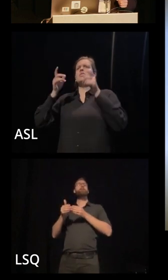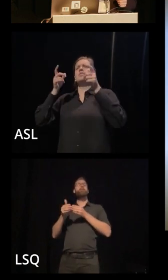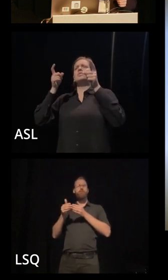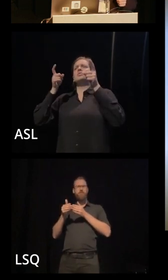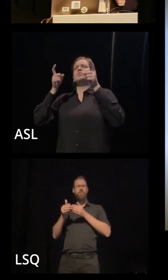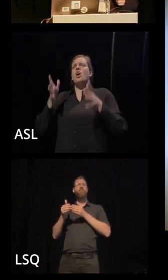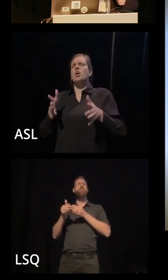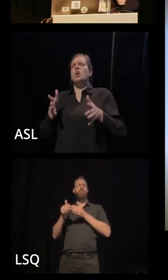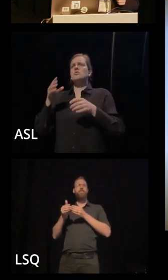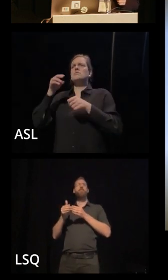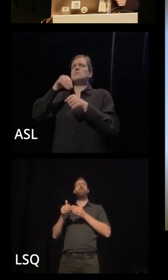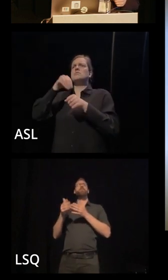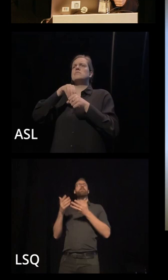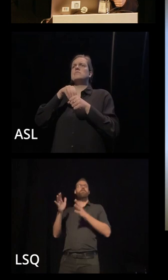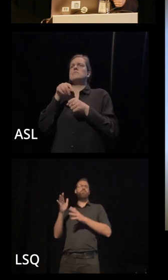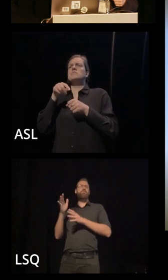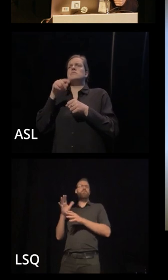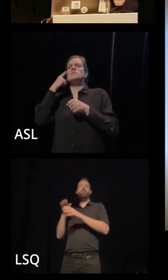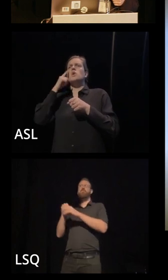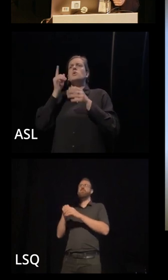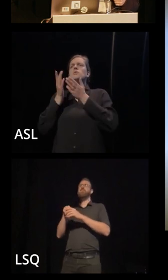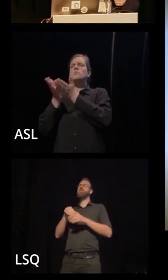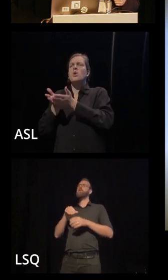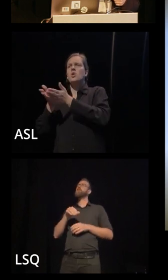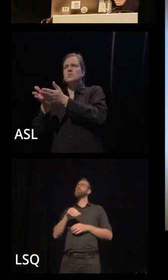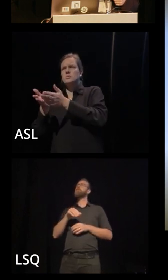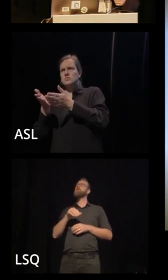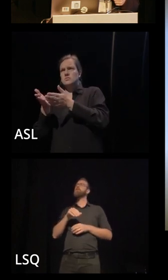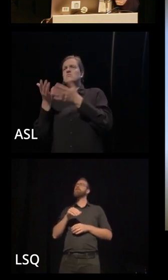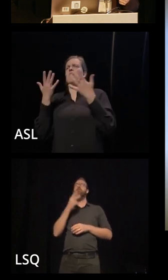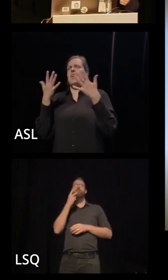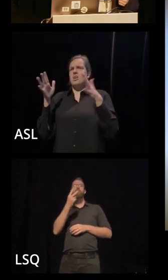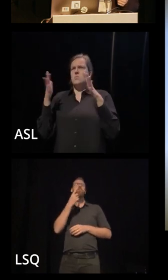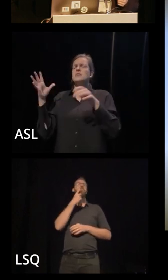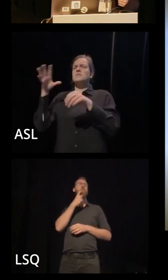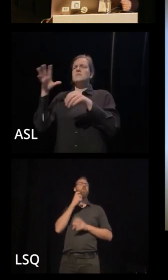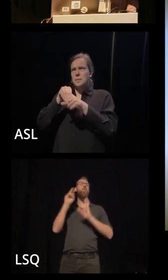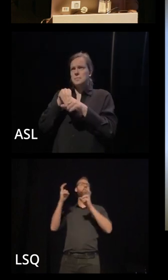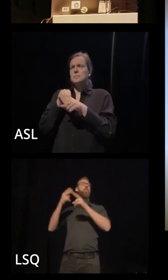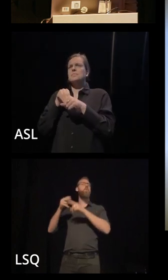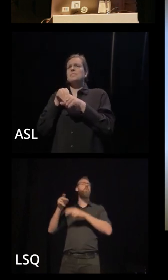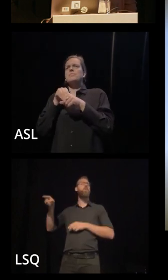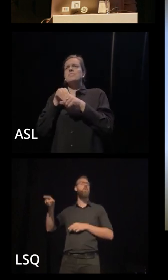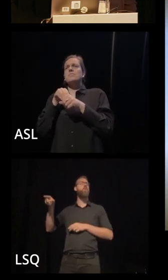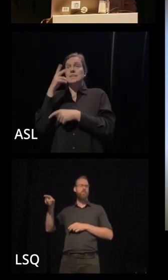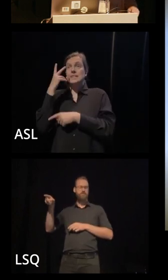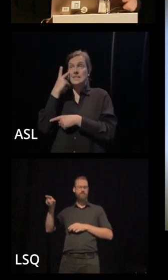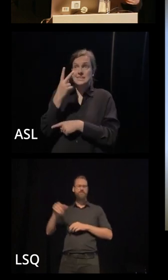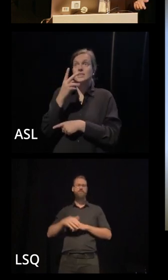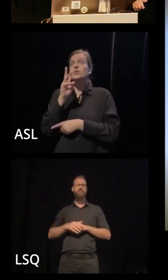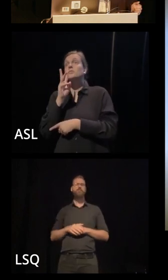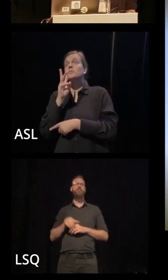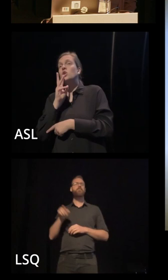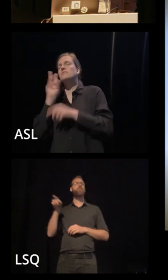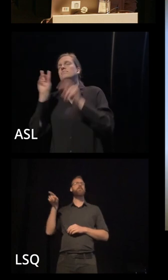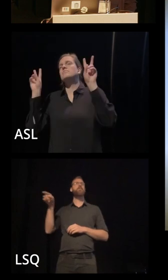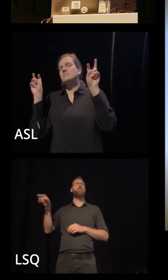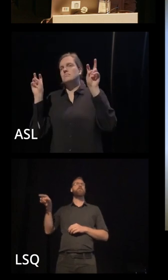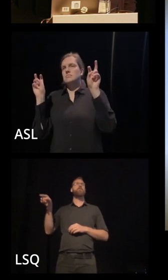Avudo pour la compagnie Finzi Pasca, qui était une compagnie italienne, suisse-italienne de Lugano, et qui avait